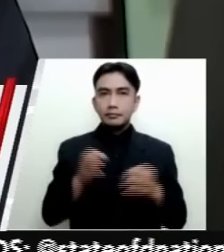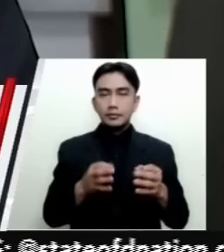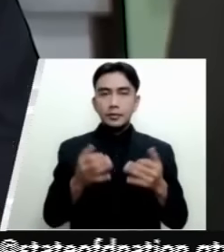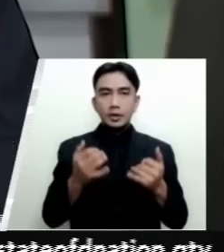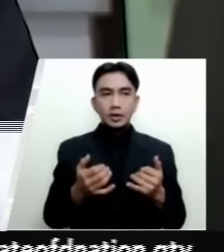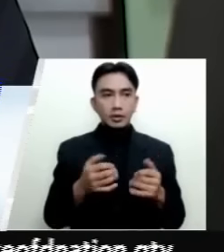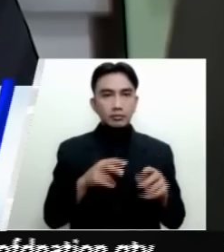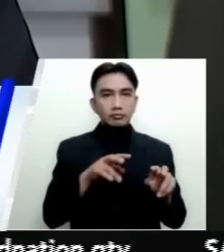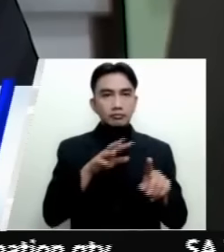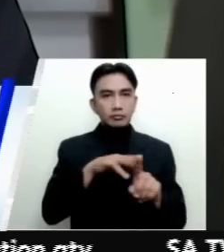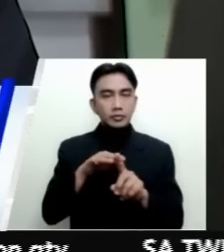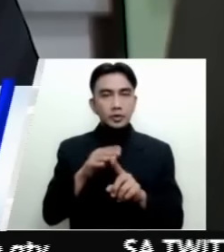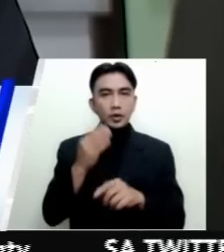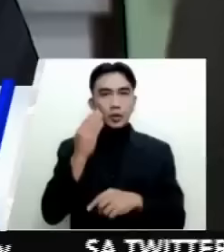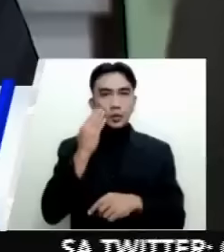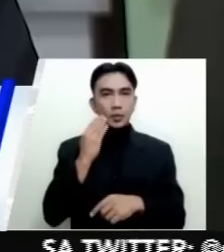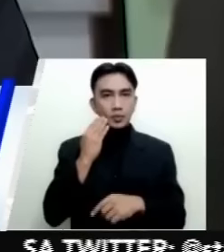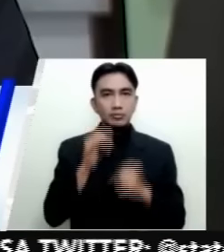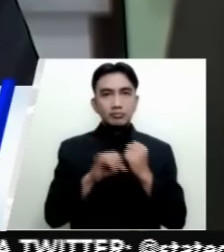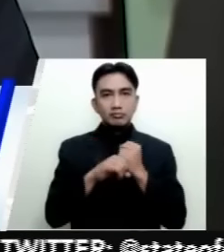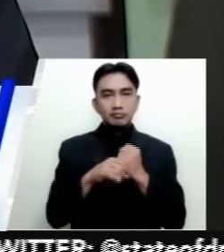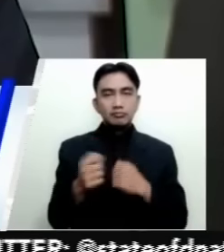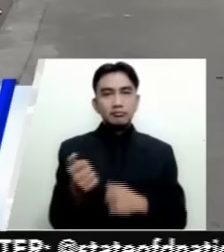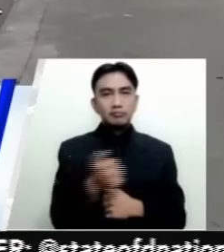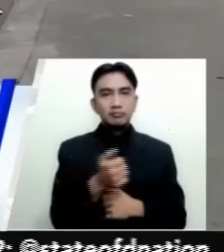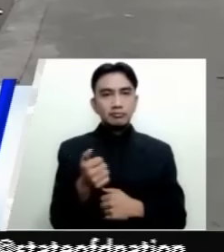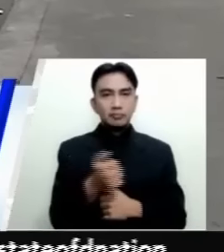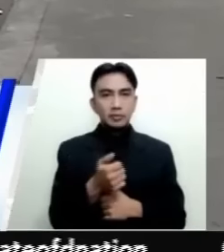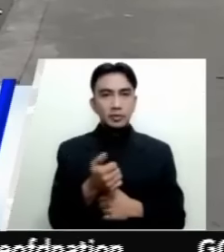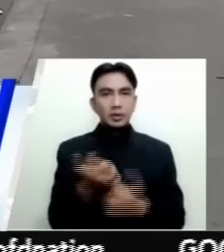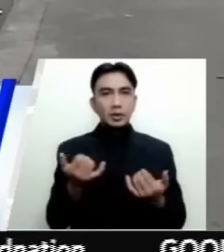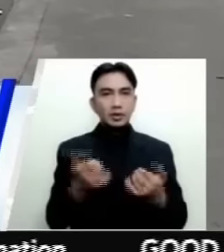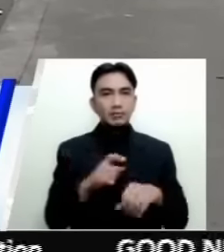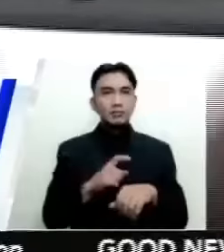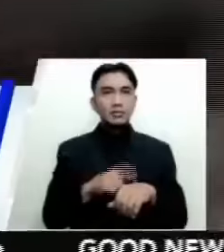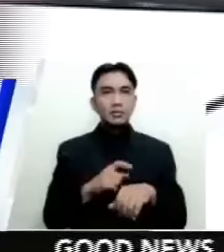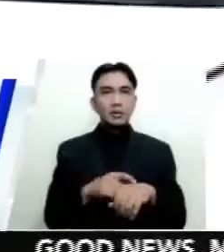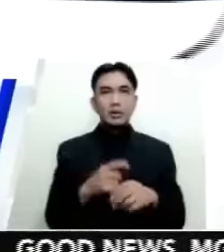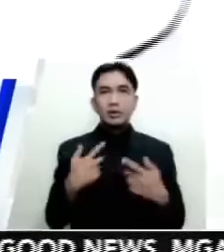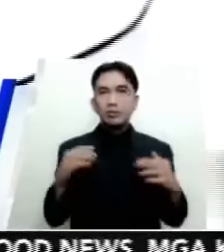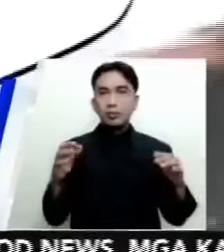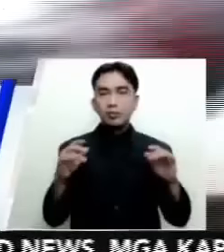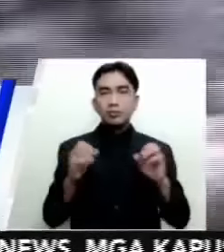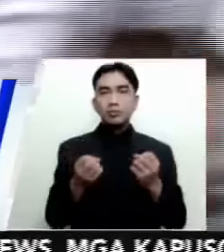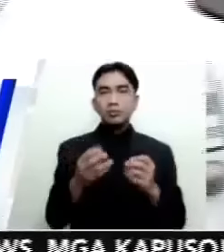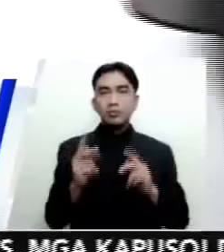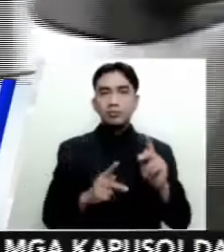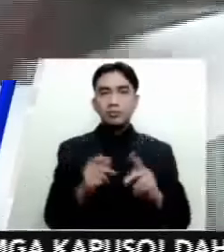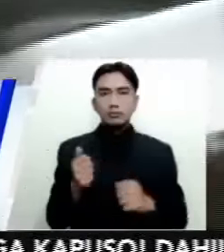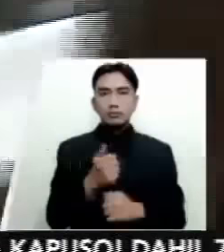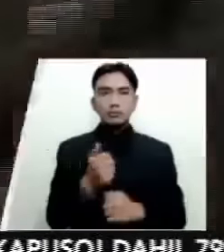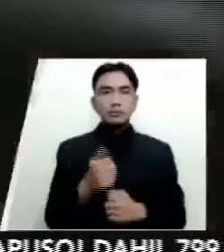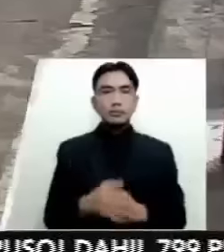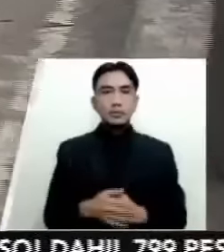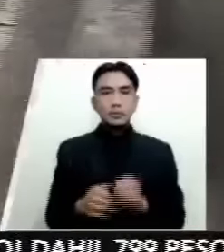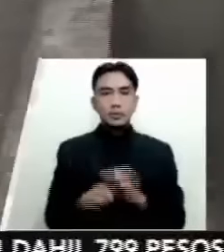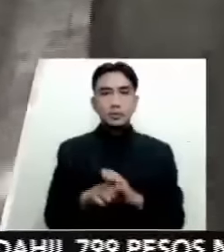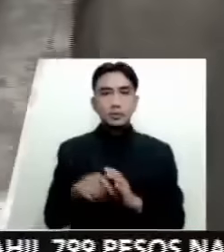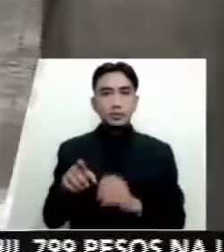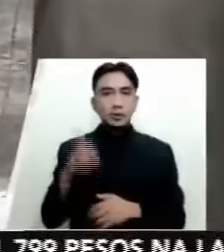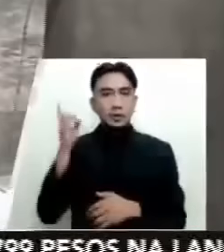transport. No, talagang makikita natin yan sa panahon ng last hour. Sa jeepneying biyaheng Cubao de Visoria, halimbawa, 165